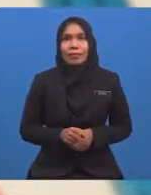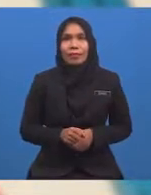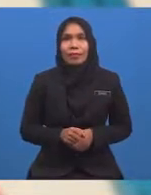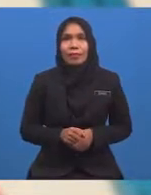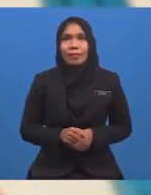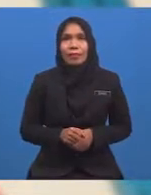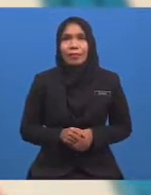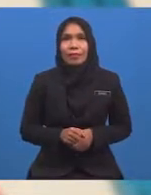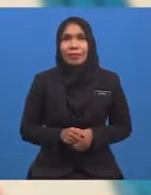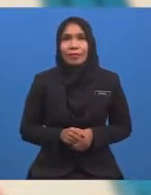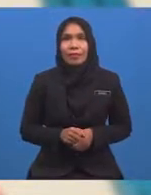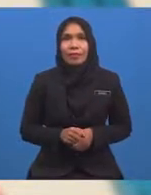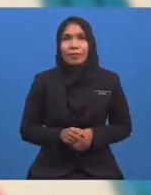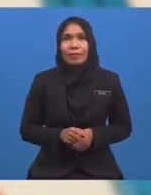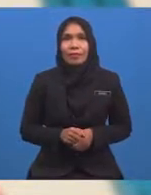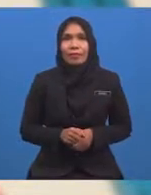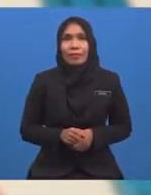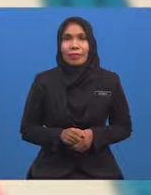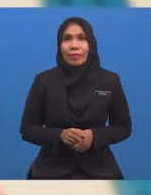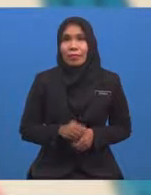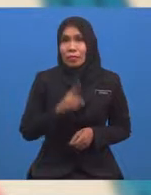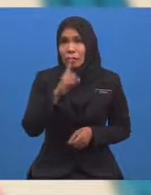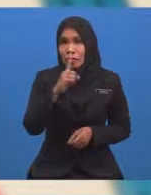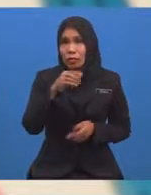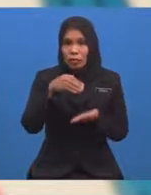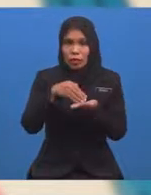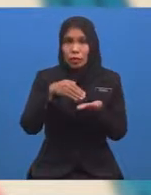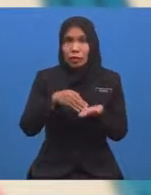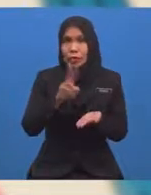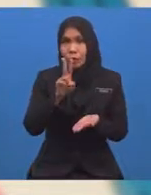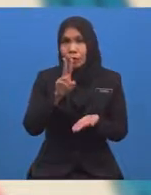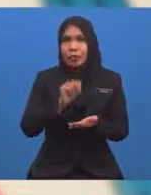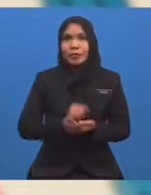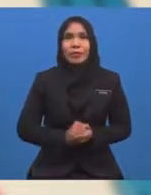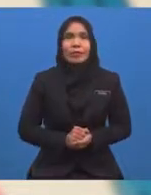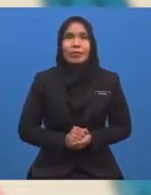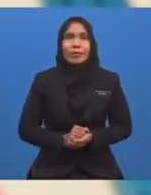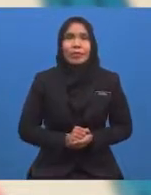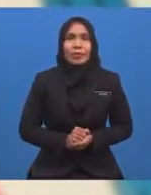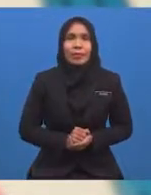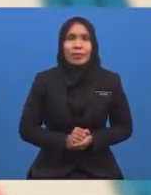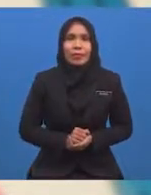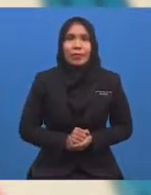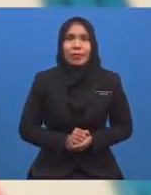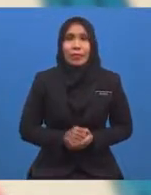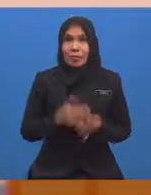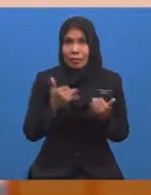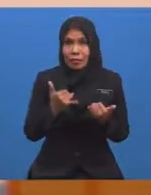Nyatakan nisbah harga telur kepada harga Timur